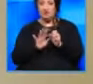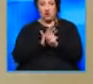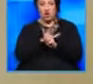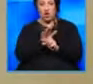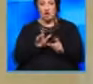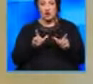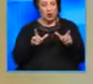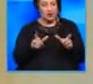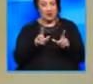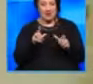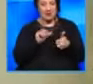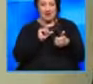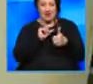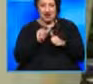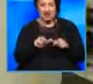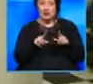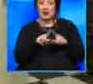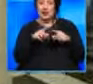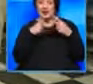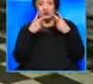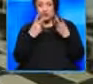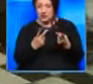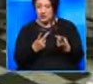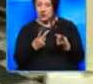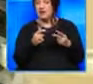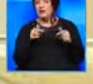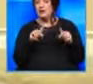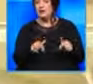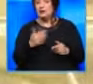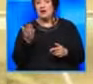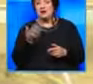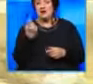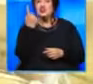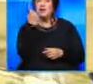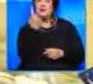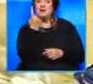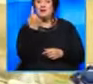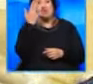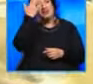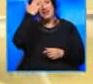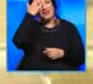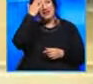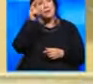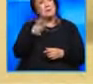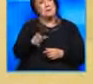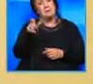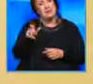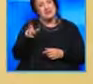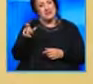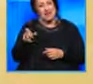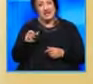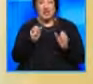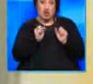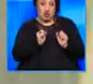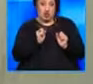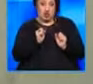но както може да видите, тук вече се първите пациенти чакат да гласуват. Влизаме в